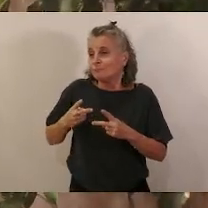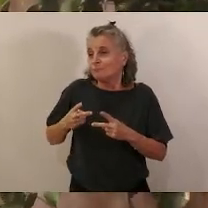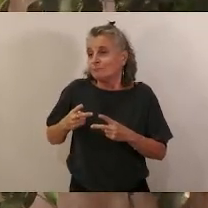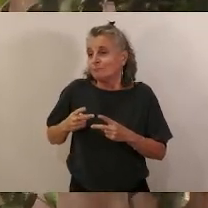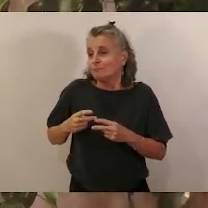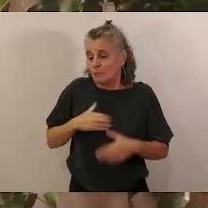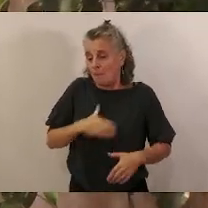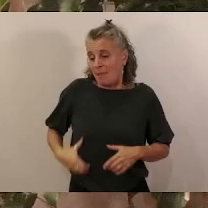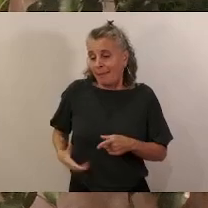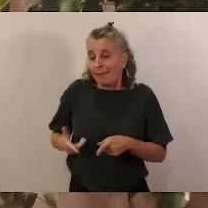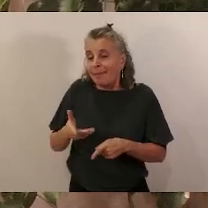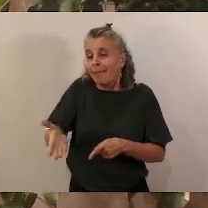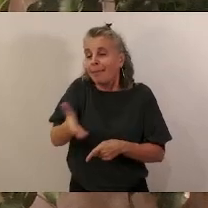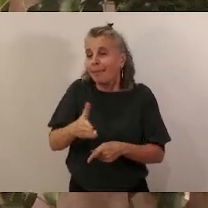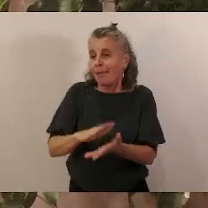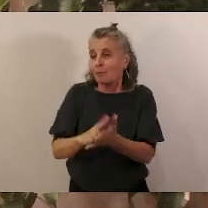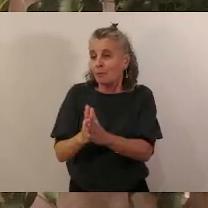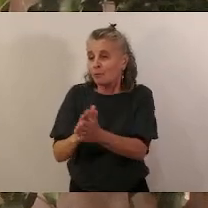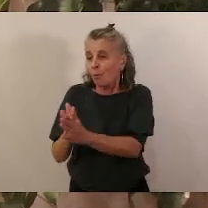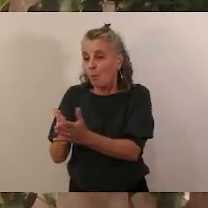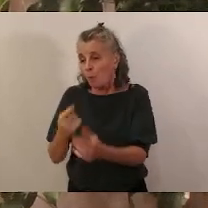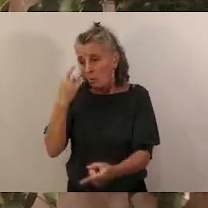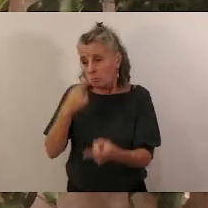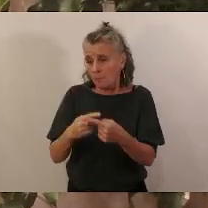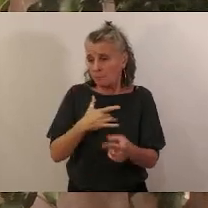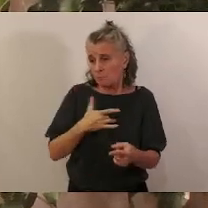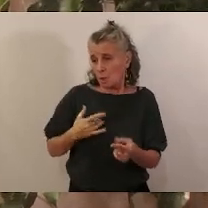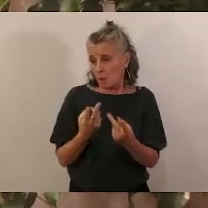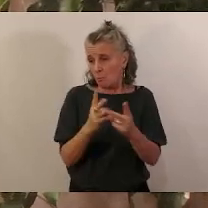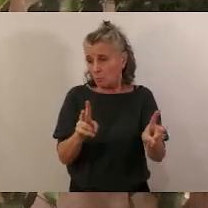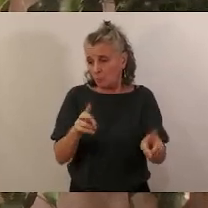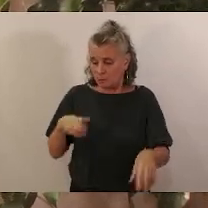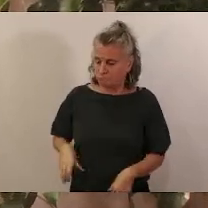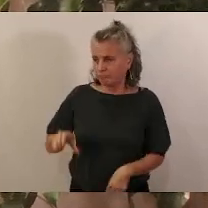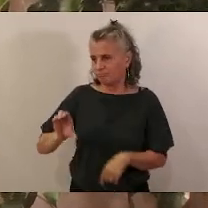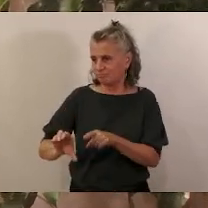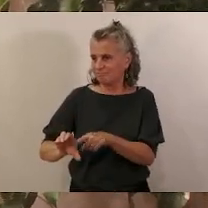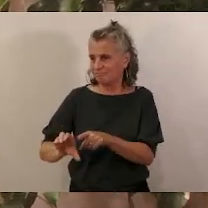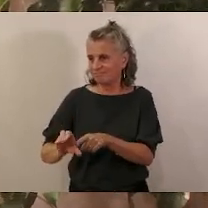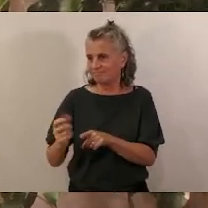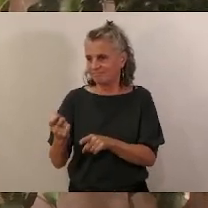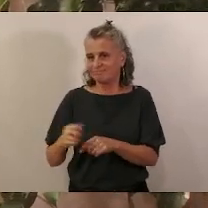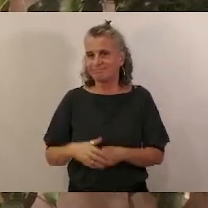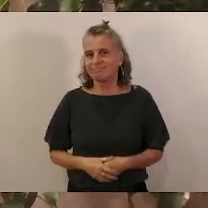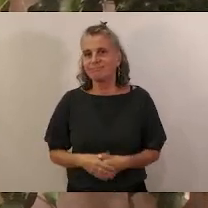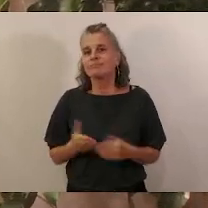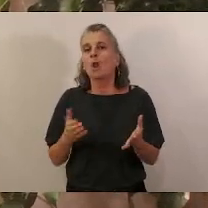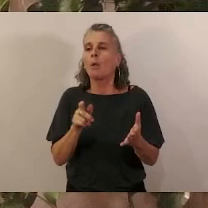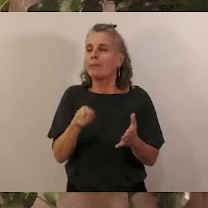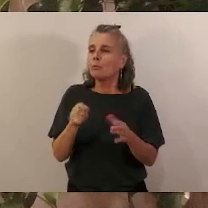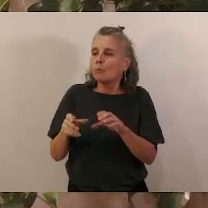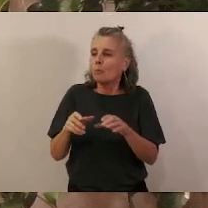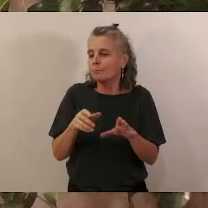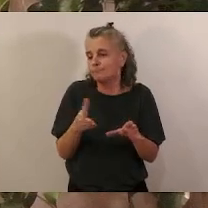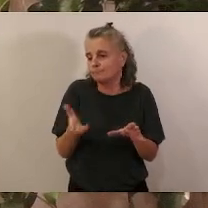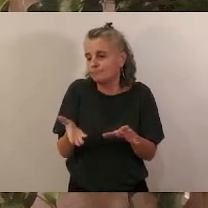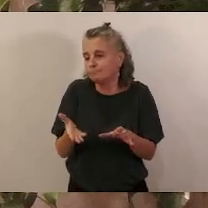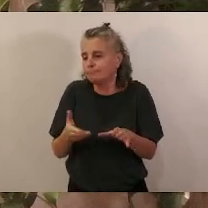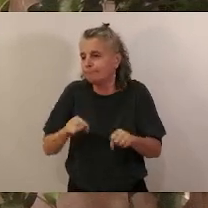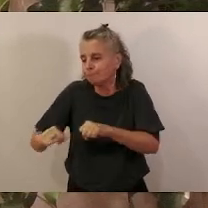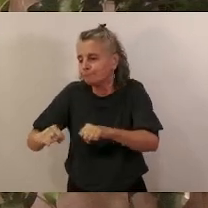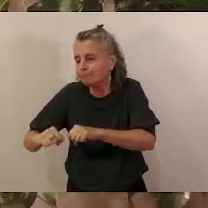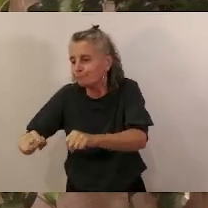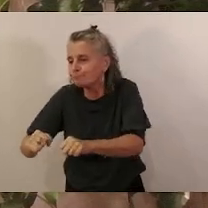associations qui œuvrent dans le domaine de la santé publique. Bien entendu en complément de nos hôpitaux et ainsi de suite, mais